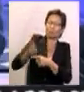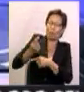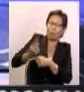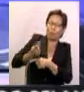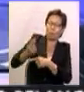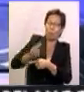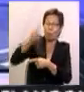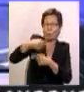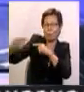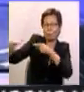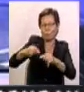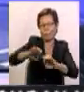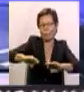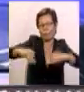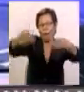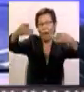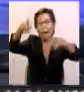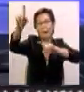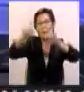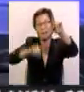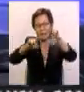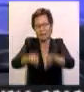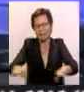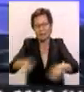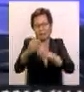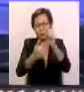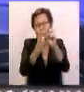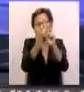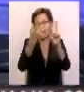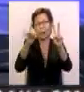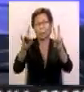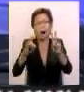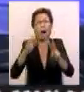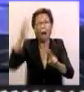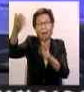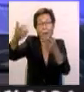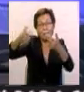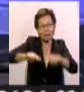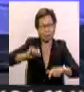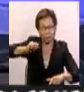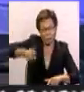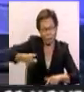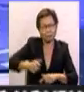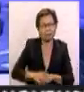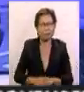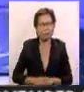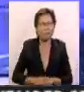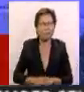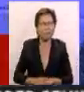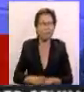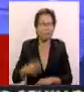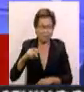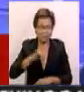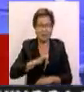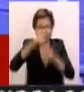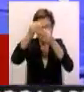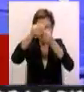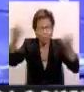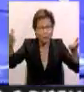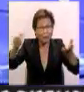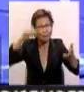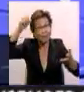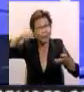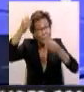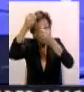penuh bagi pertandingan akhir Bintang Kecil 2018 yang akan berlangsung esok. Sedikit yang saya boleh kongsikan,